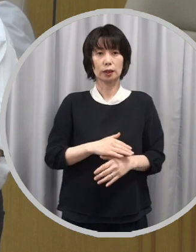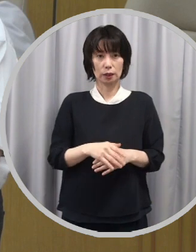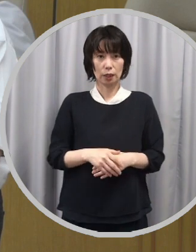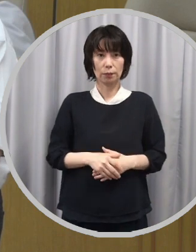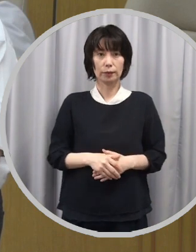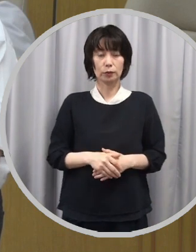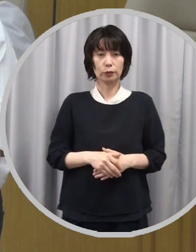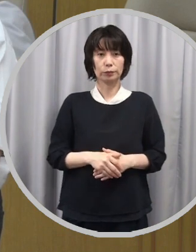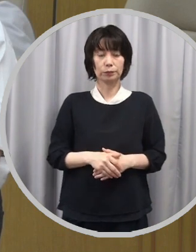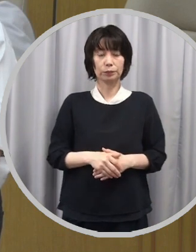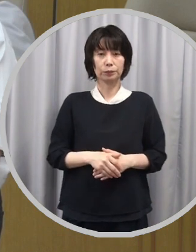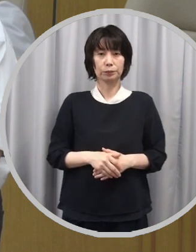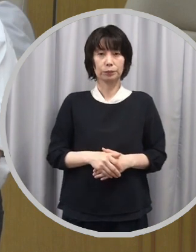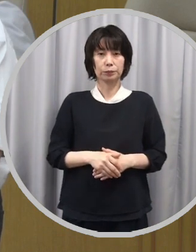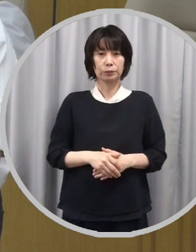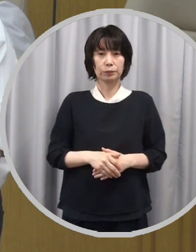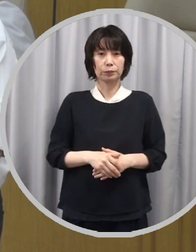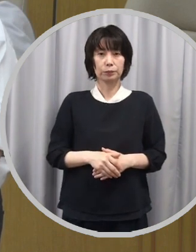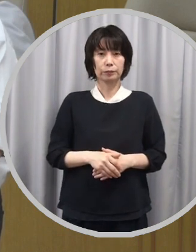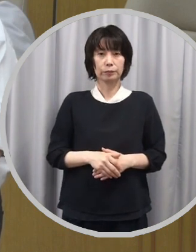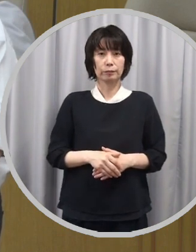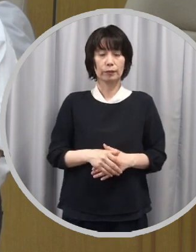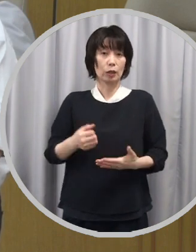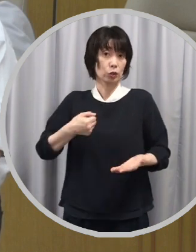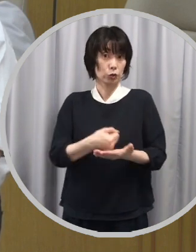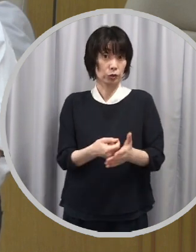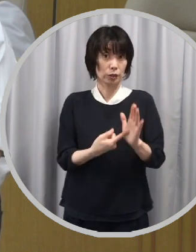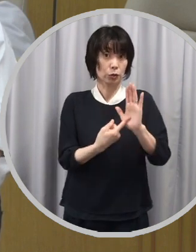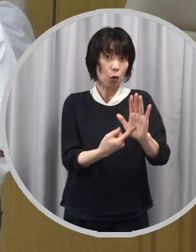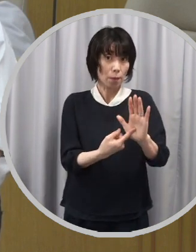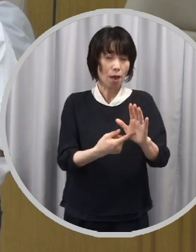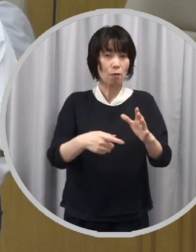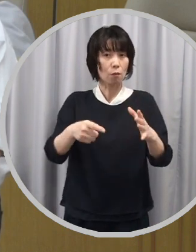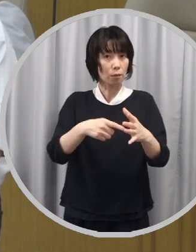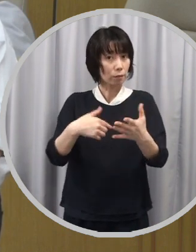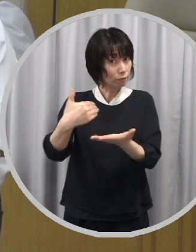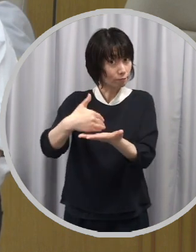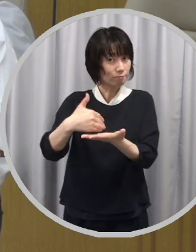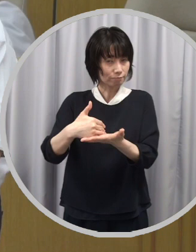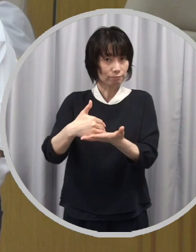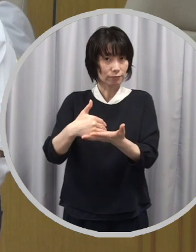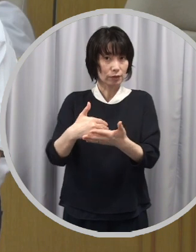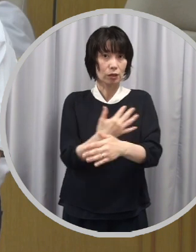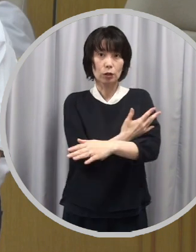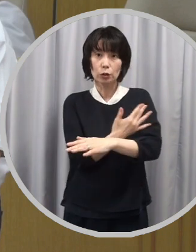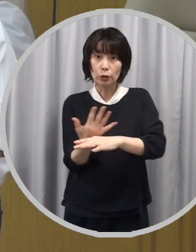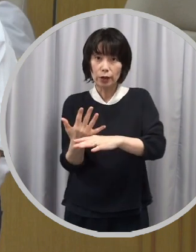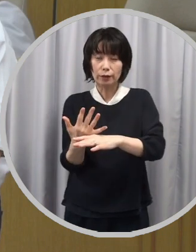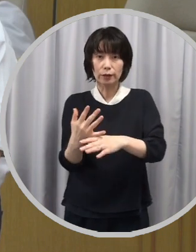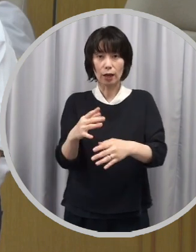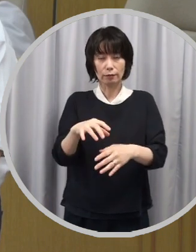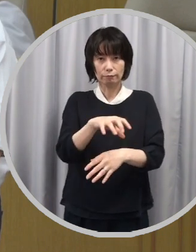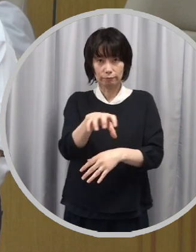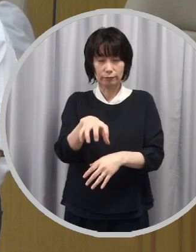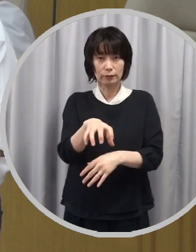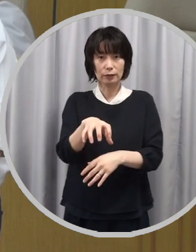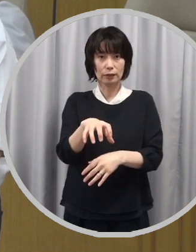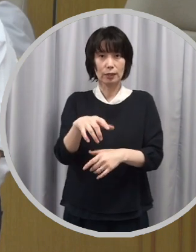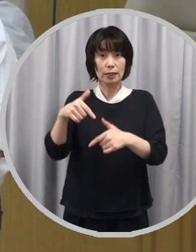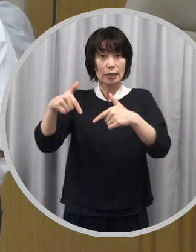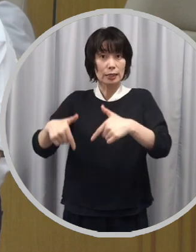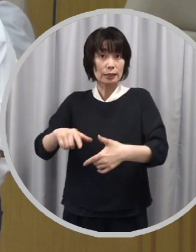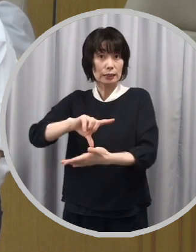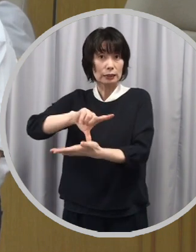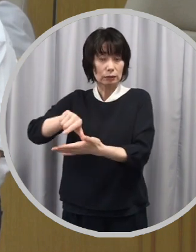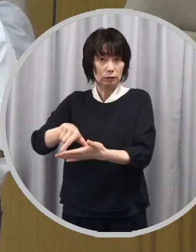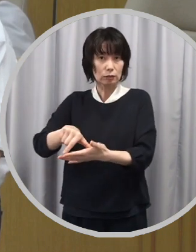しております。所信表明の中で緑園台地区については西地区の